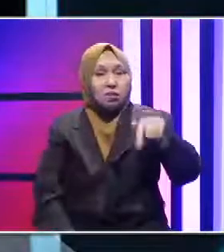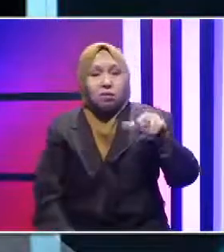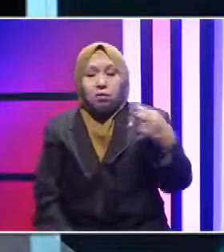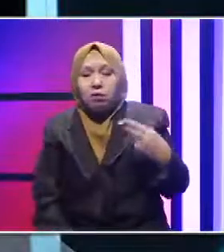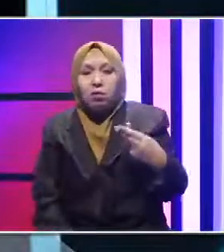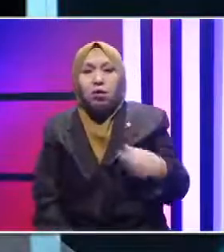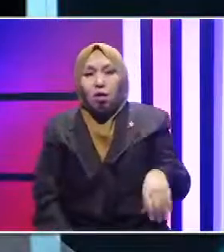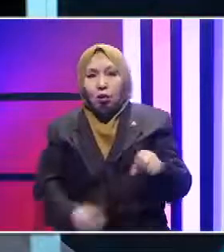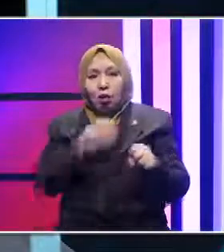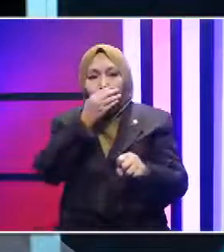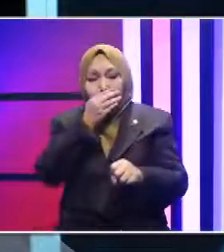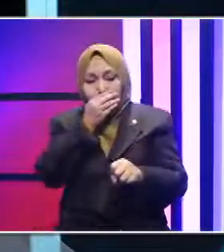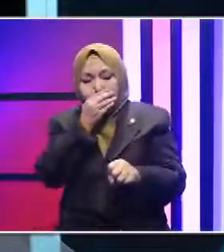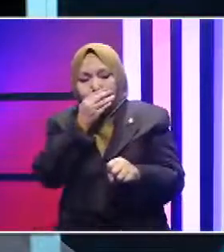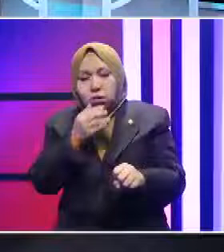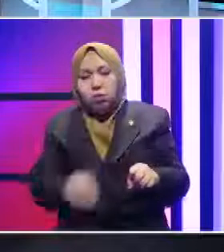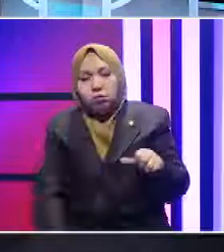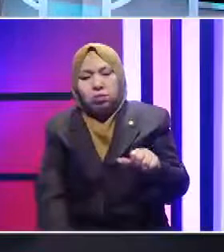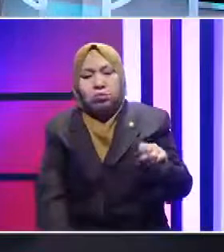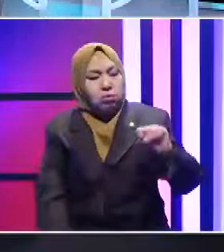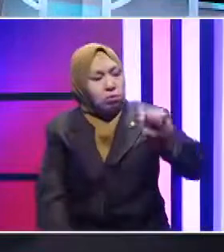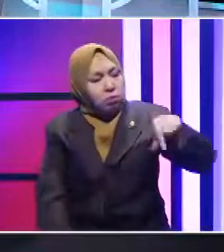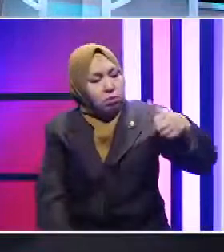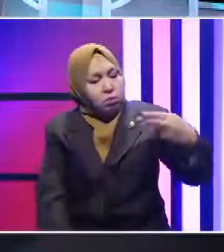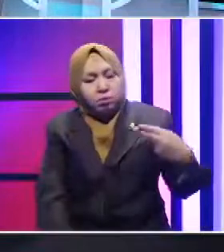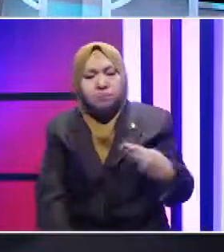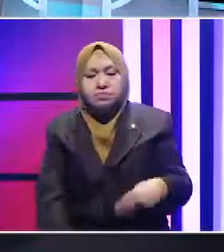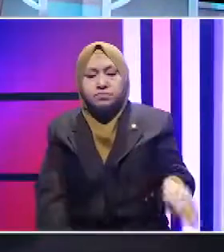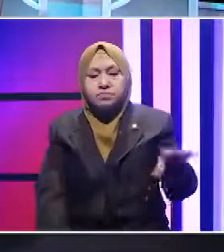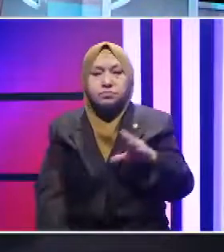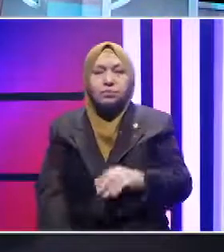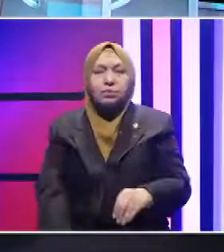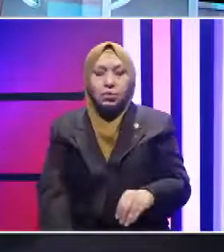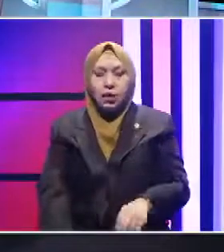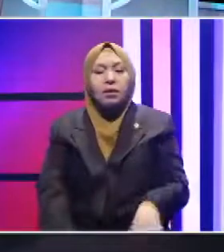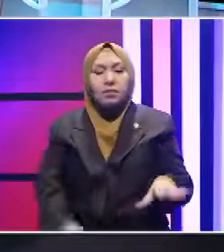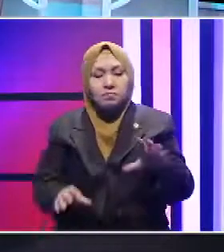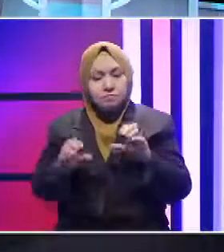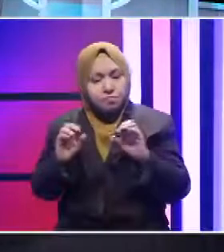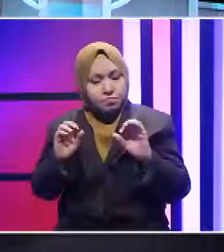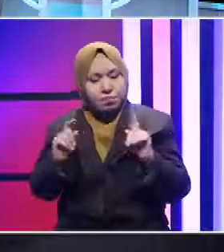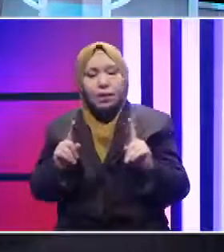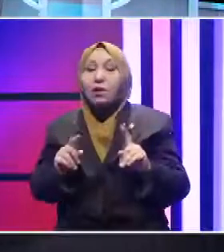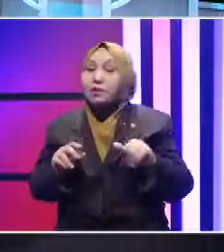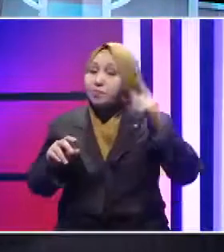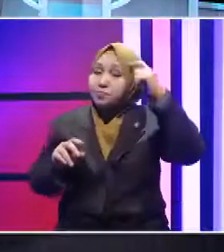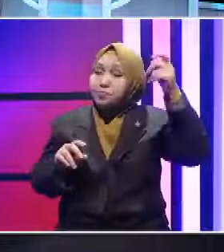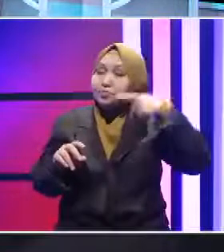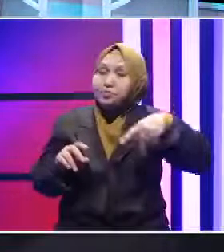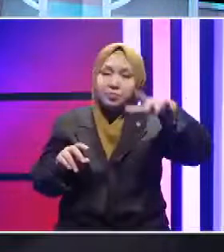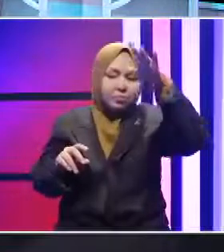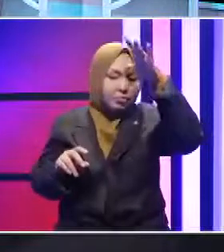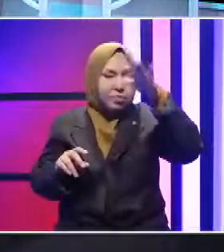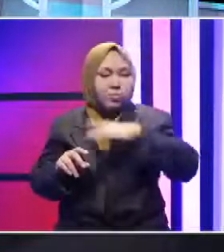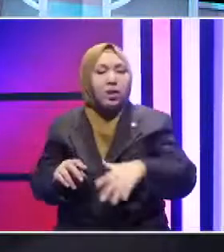Ustaz. Boleh Ustaz? Ya. Nanti kita akan dengar Ustaz Fas. Saya kata boleh aja kan, bukan saya yang boleh. Okay. Baik. Baik, tuan-tuan dan puan-puan sekalian, jom kita cuba